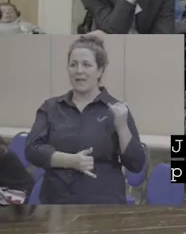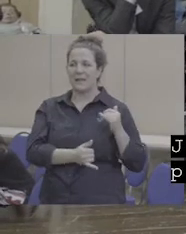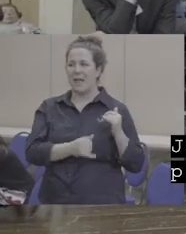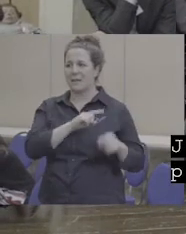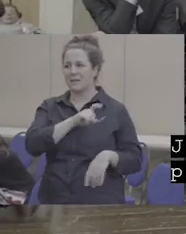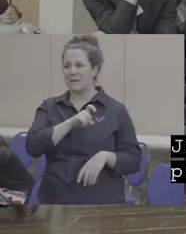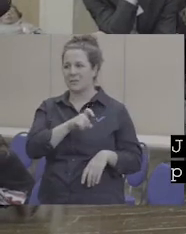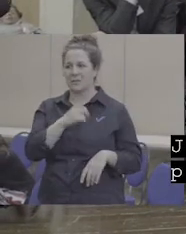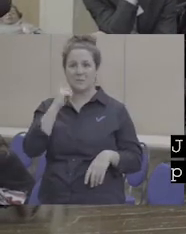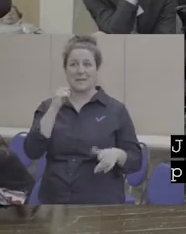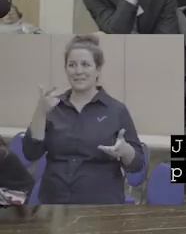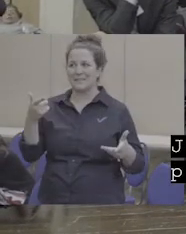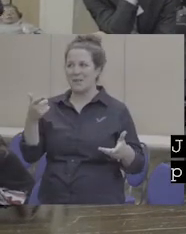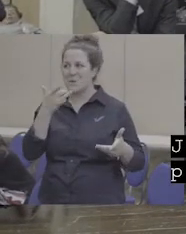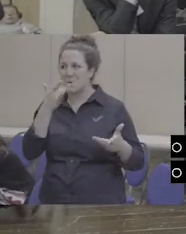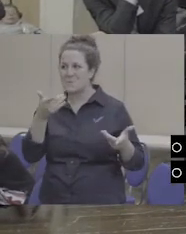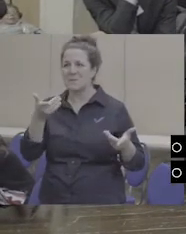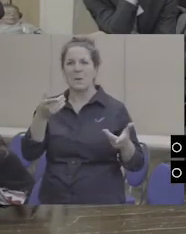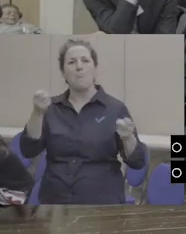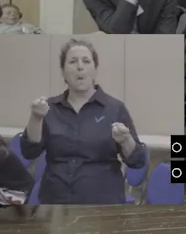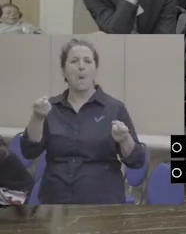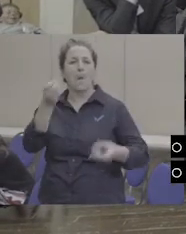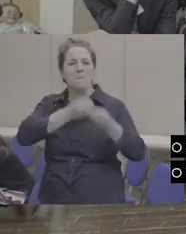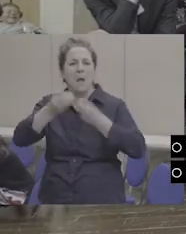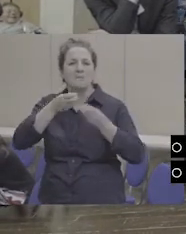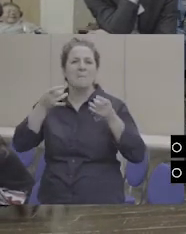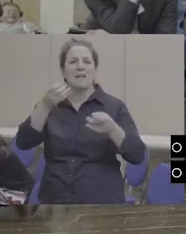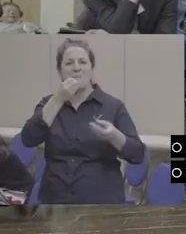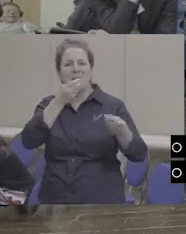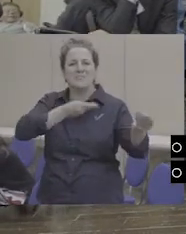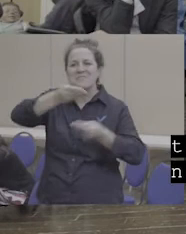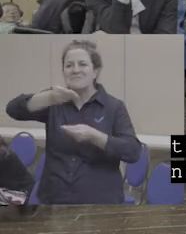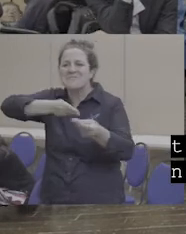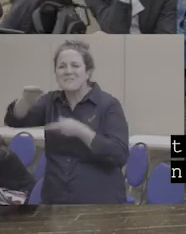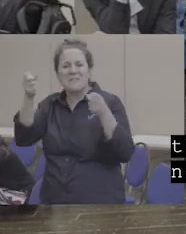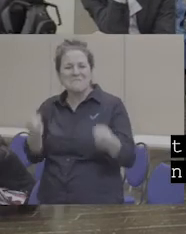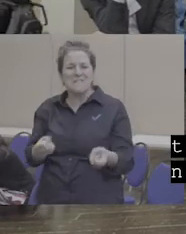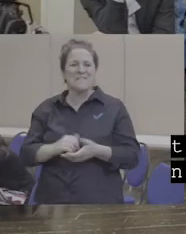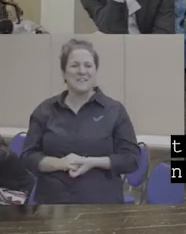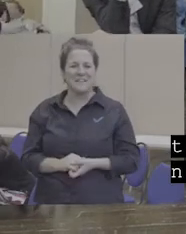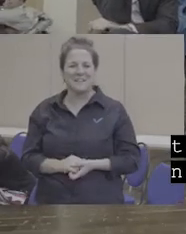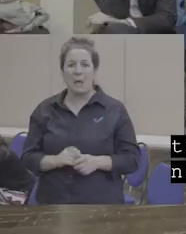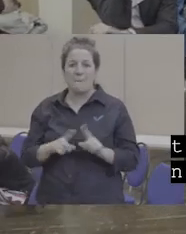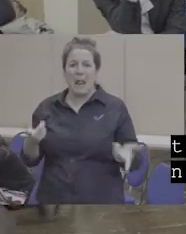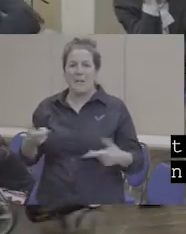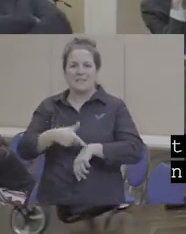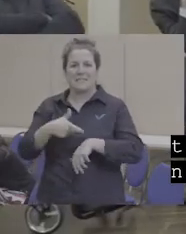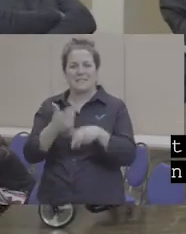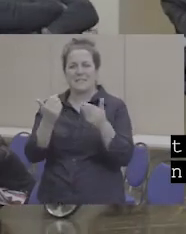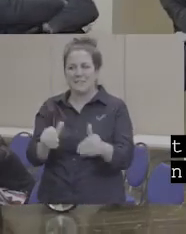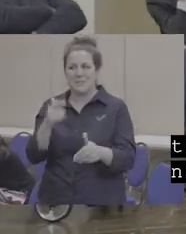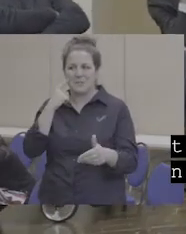Je pense qu'on aurait envie de peut-être... si on voulait, on se fait un pique-nique puis on continue à parler tous ensemble ici. Mais je pense qu'au niveau du